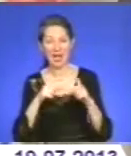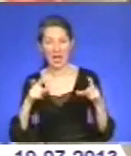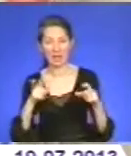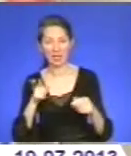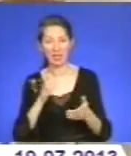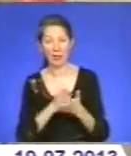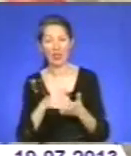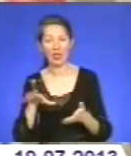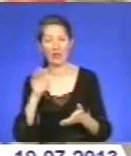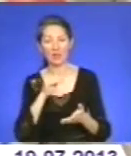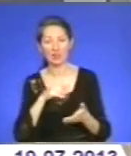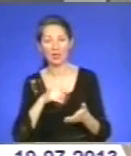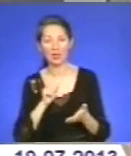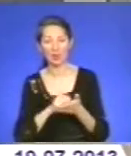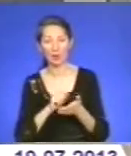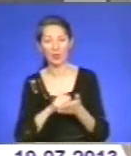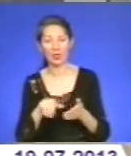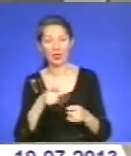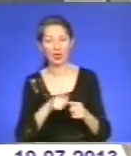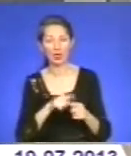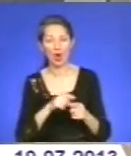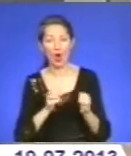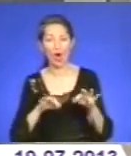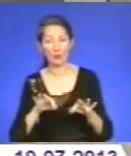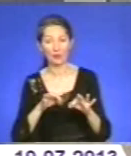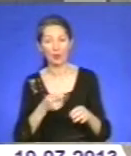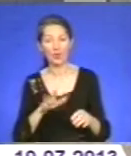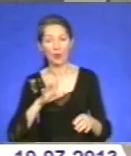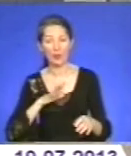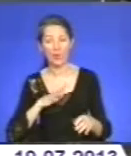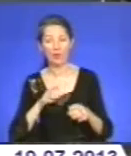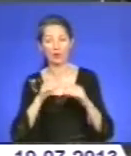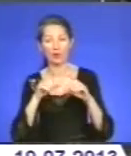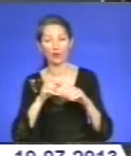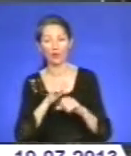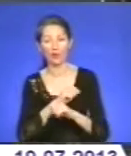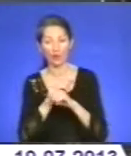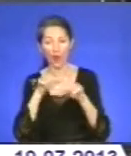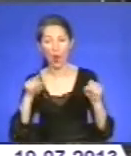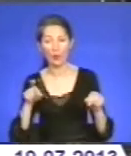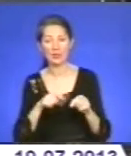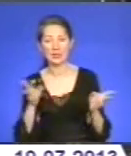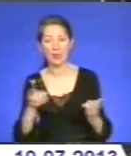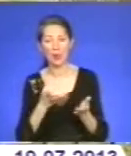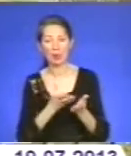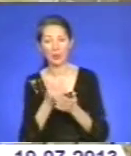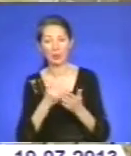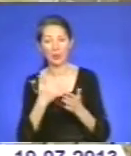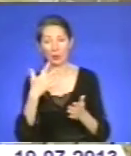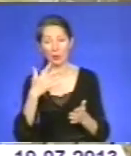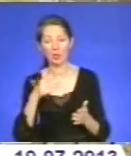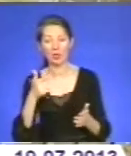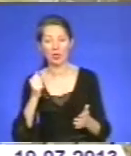параметри цього автомобіля. За перебування у комплексі, як і за будь-яке задоволення, потрібно платити близько 50 гривень на